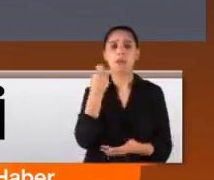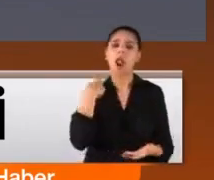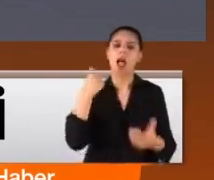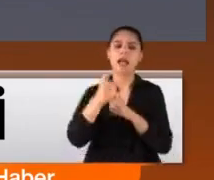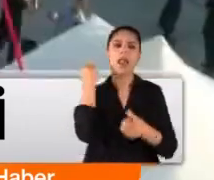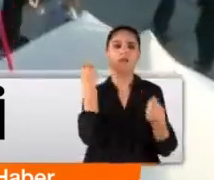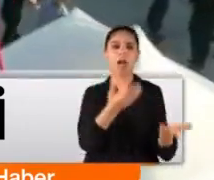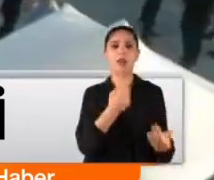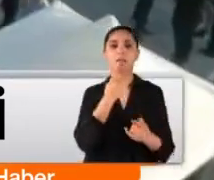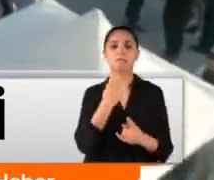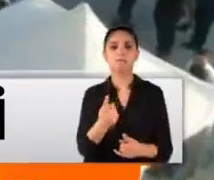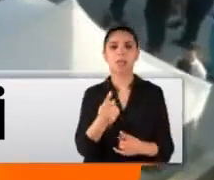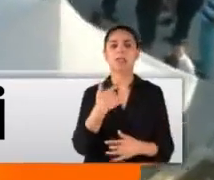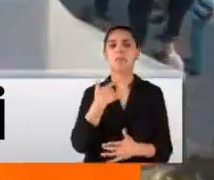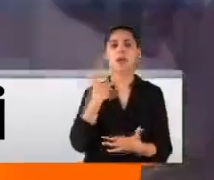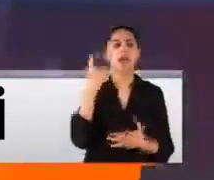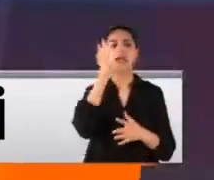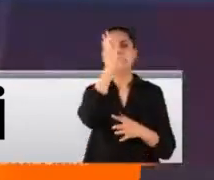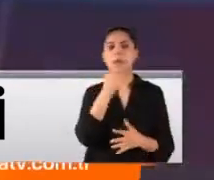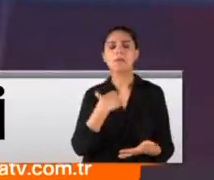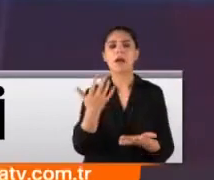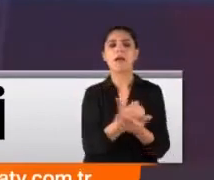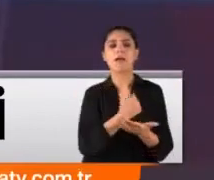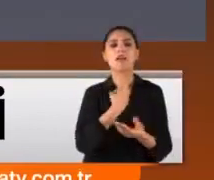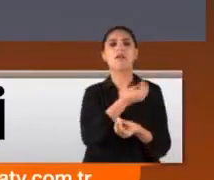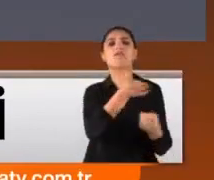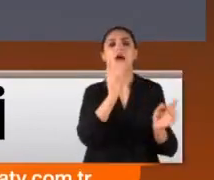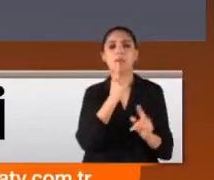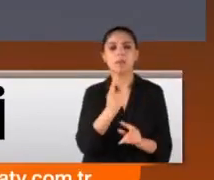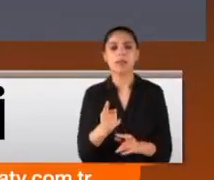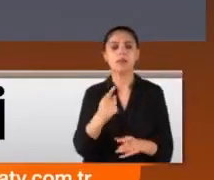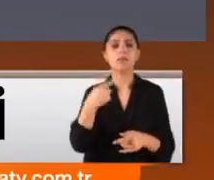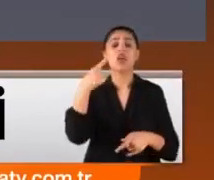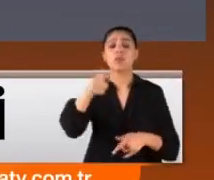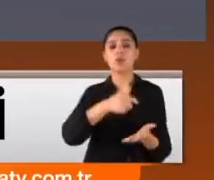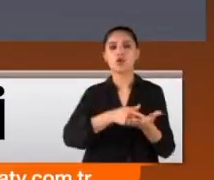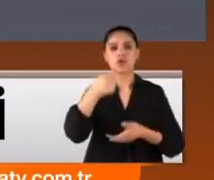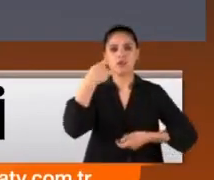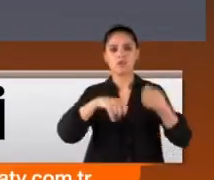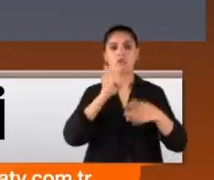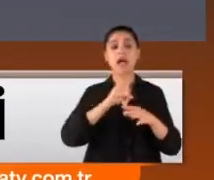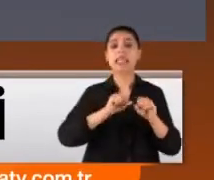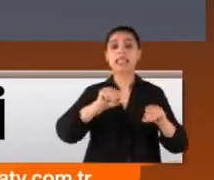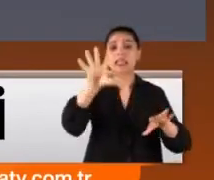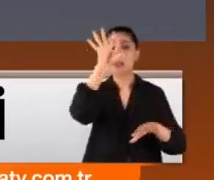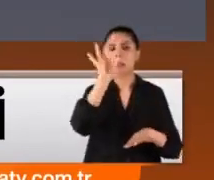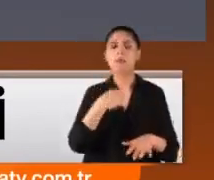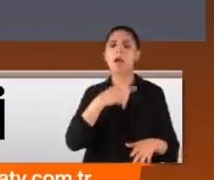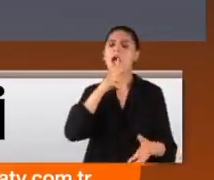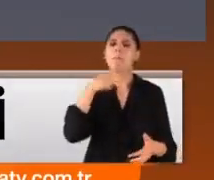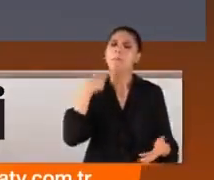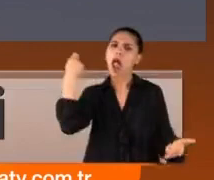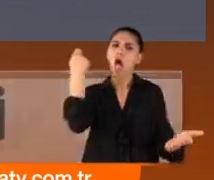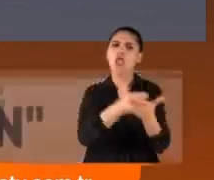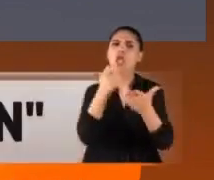niyetli olduğunu gösterir kimseye kazanç vaadinde bulunmadığını iddia etti Çiftlik Bank sisteminde kimseye kesin kazanç vaadiyle